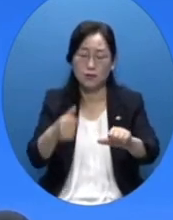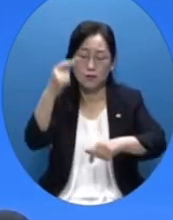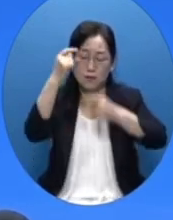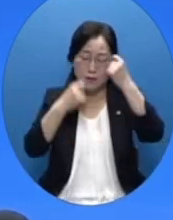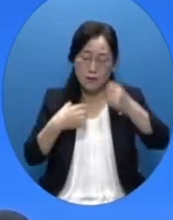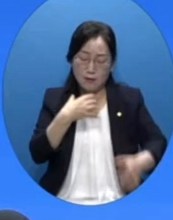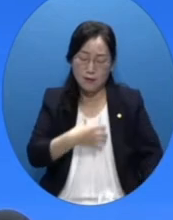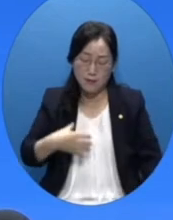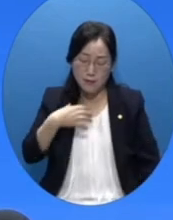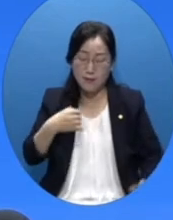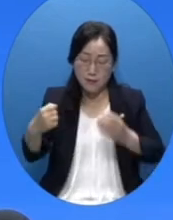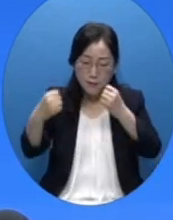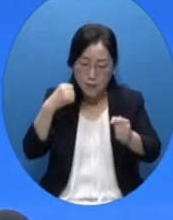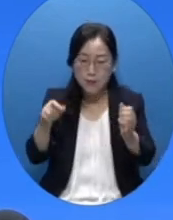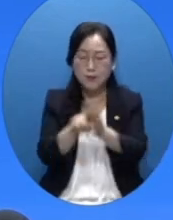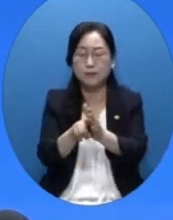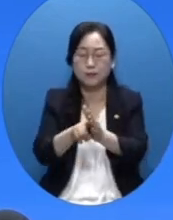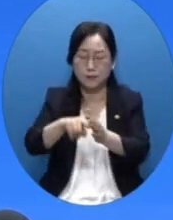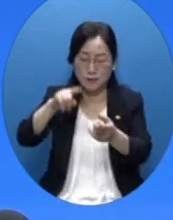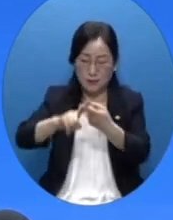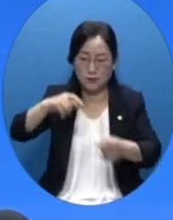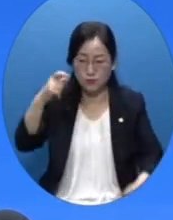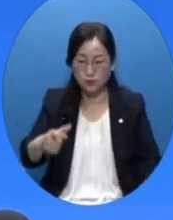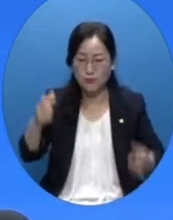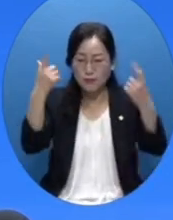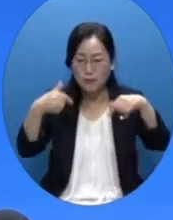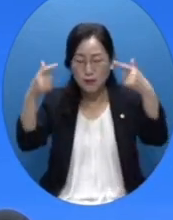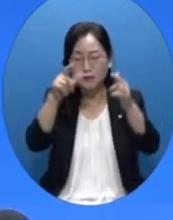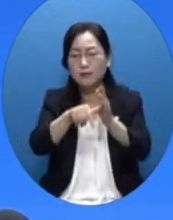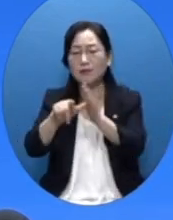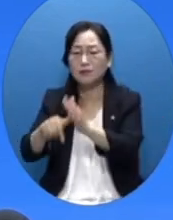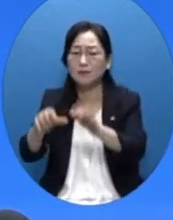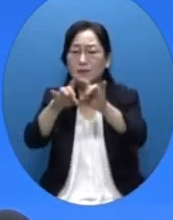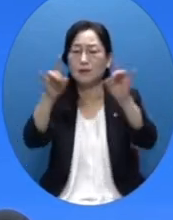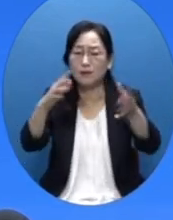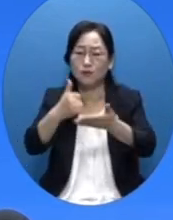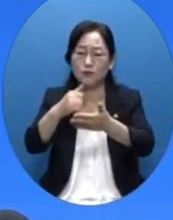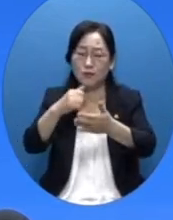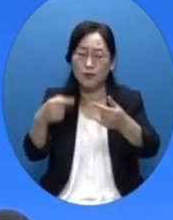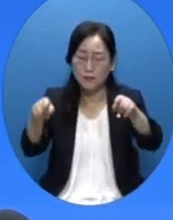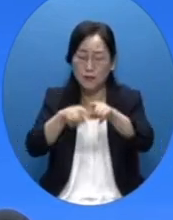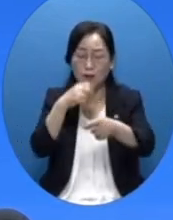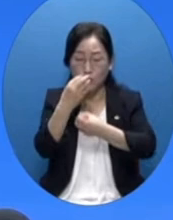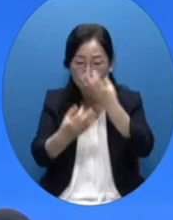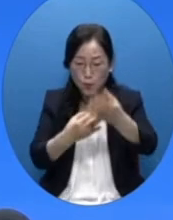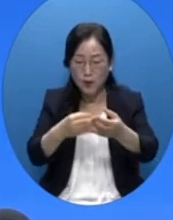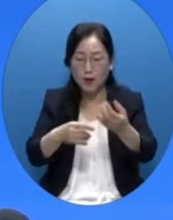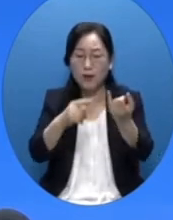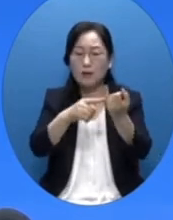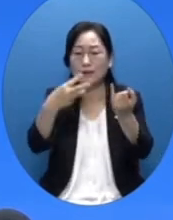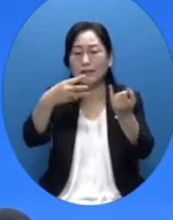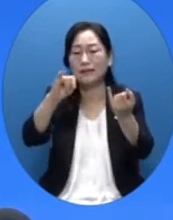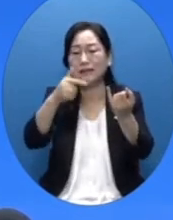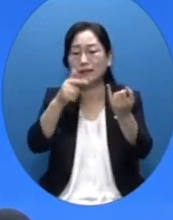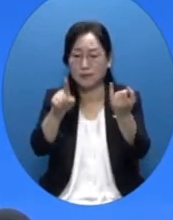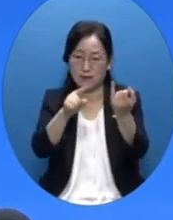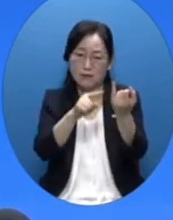가운데서도 믿음을 지키고 날마다 순간마다 주의 남겼다 고 고백한 이나 샌들